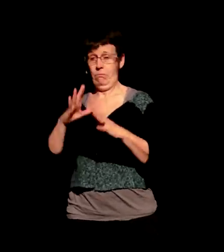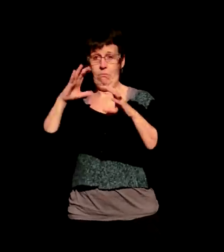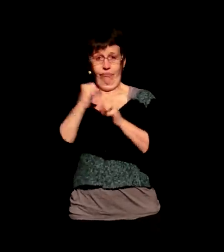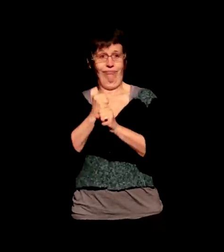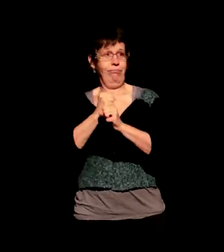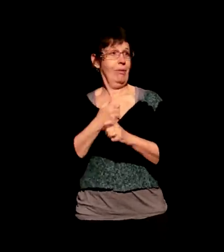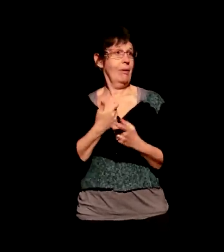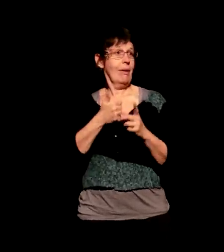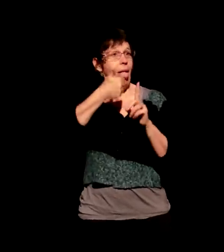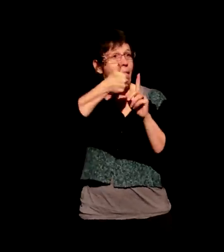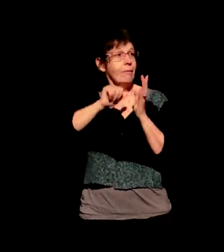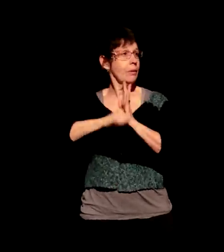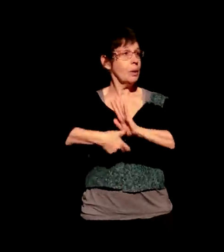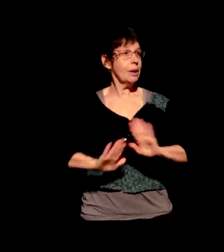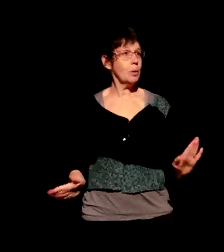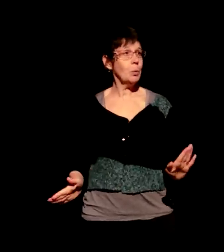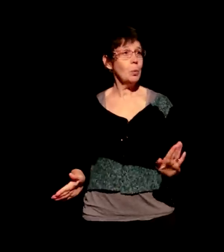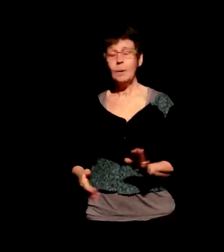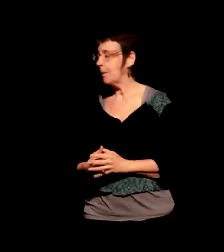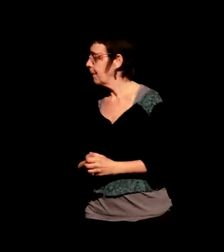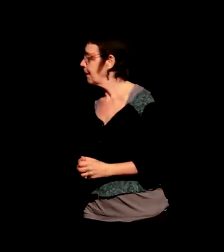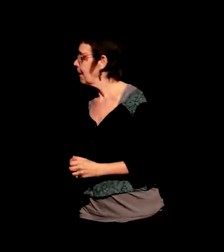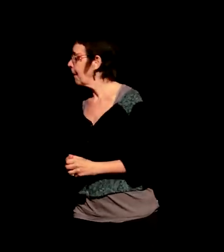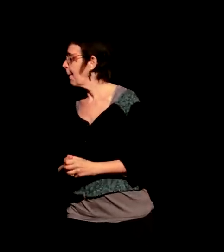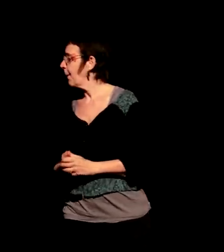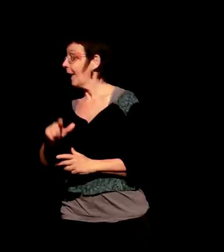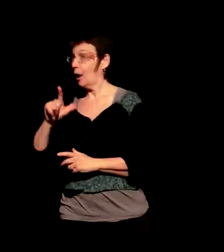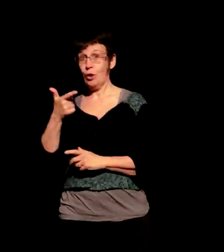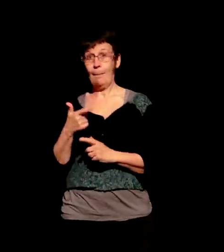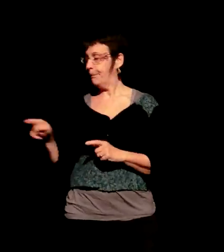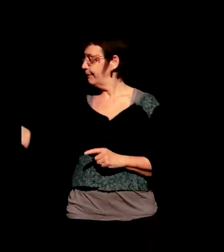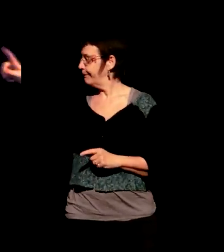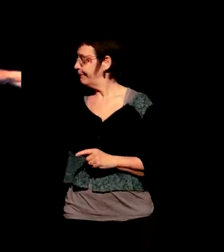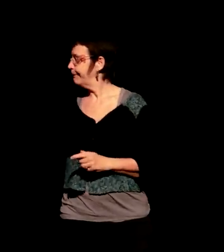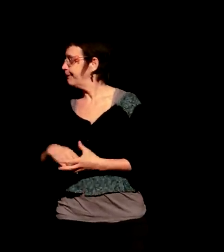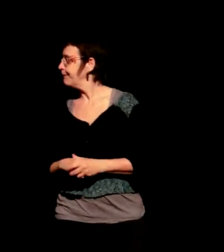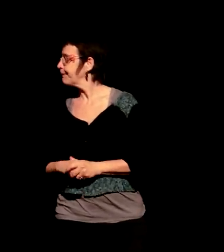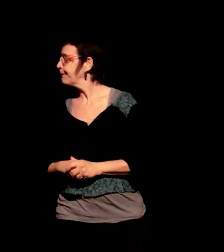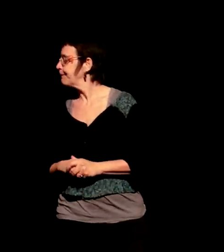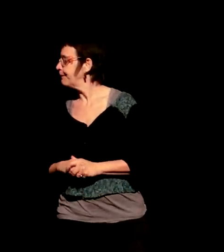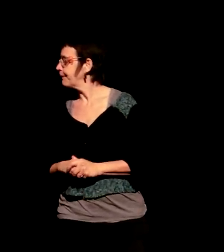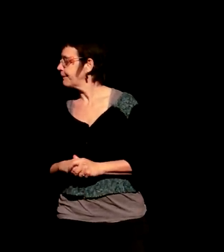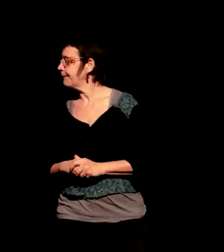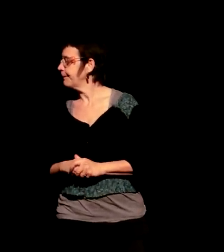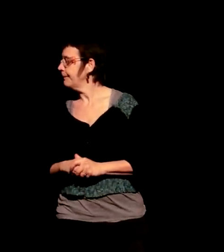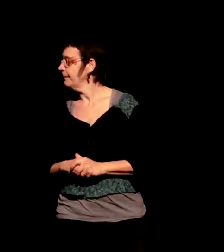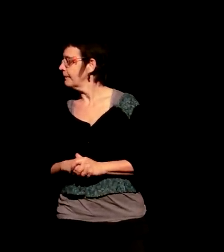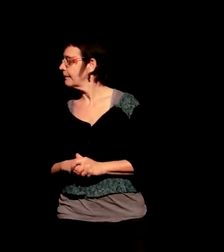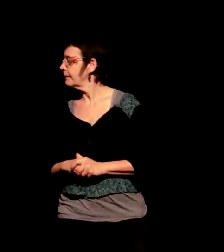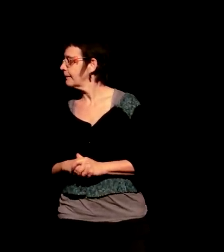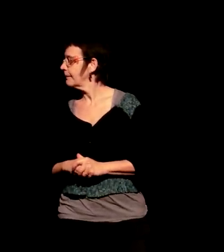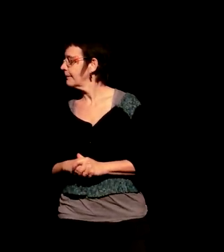identité. La deuxième étape de la mécanique raciste, c'est l'idée de